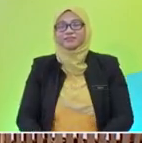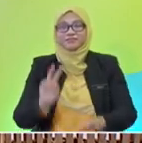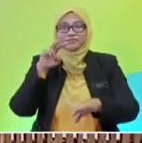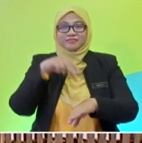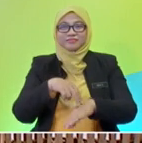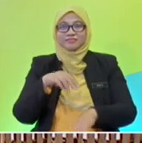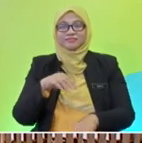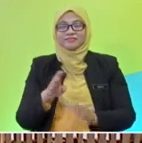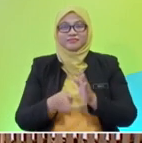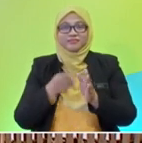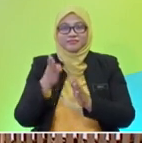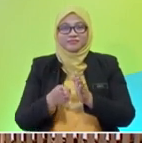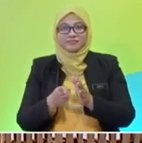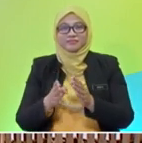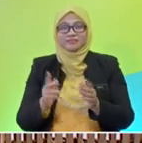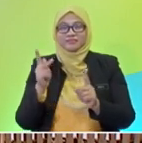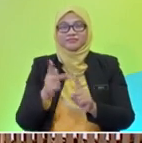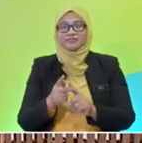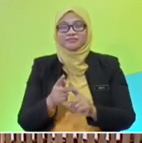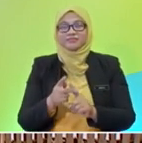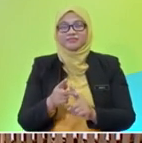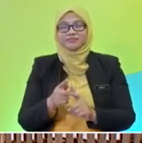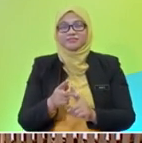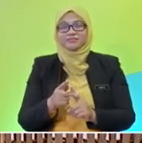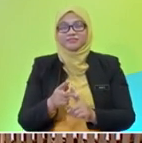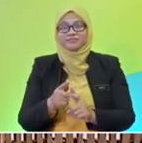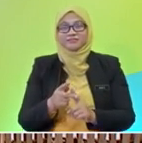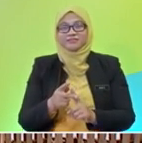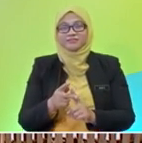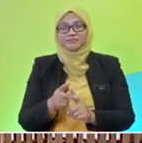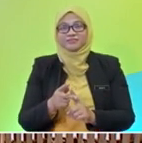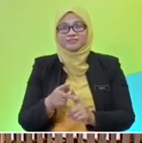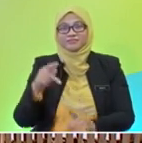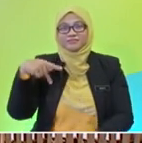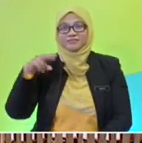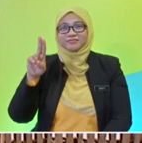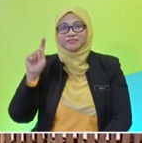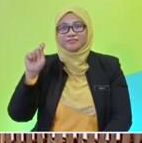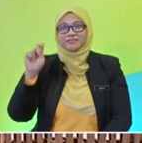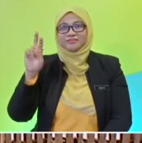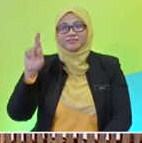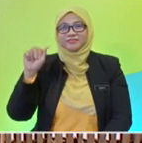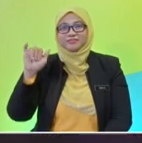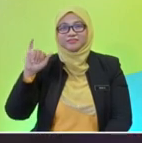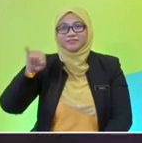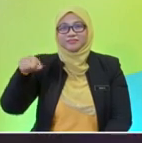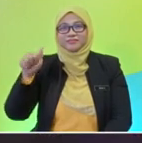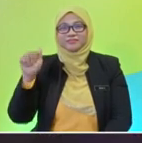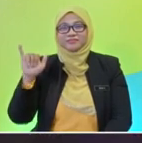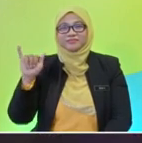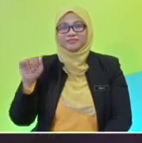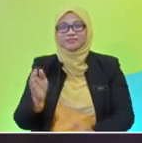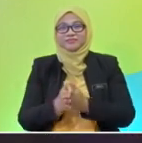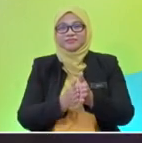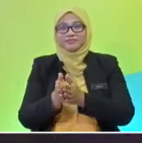ke Putrajaya. Naik beca ke Putrajaya, rajin membaca pasti